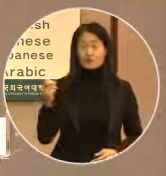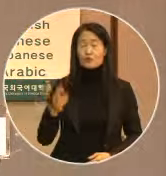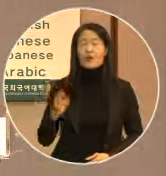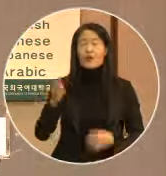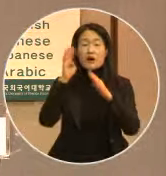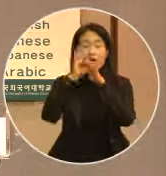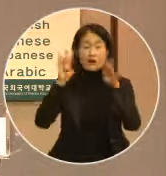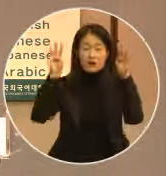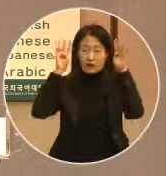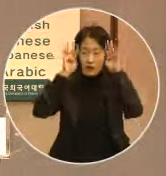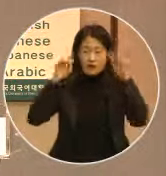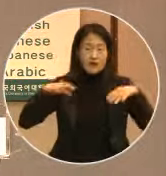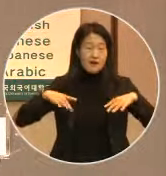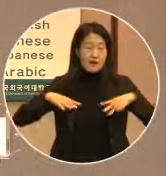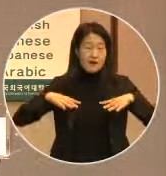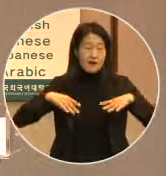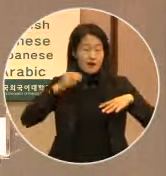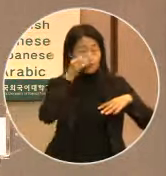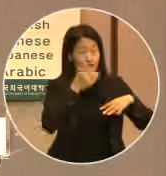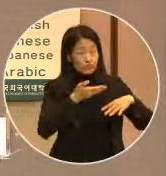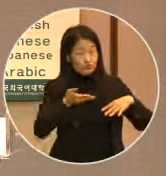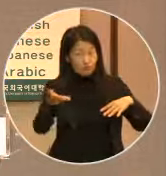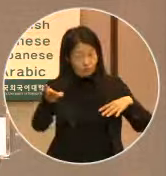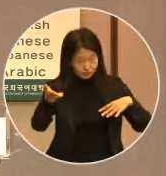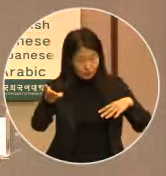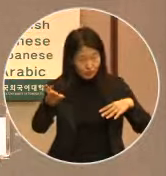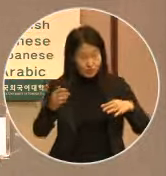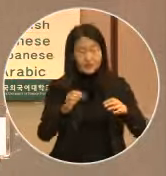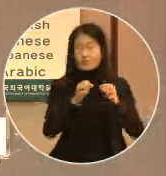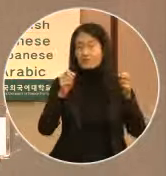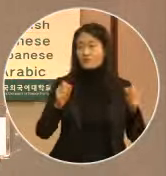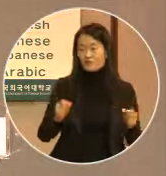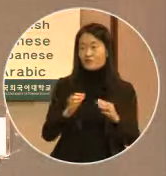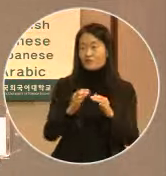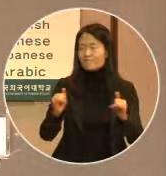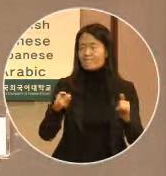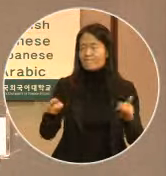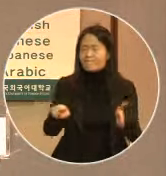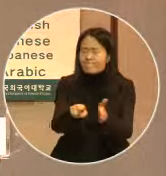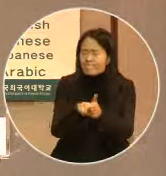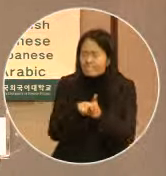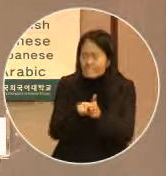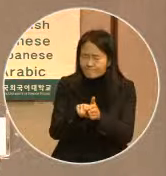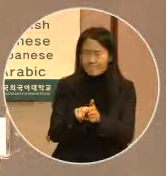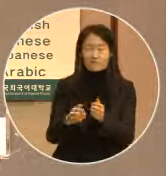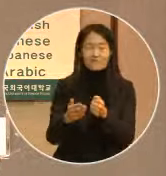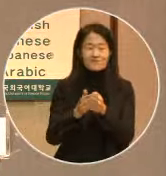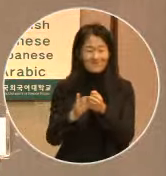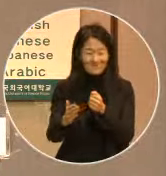우리 사이버한국외고대학교 동문이 될 것임을 믿어 의심치 않기 때문입니다.